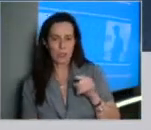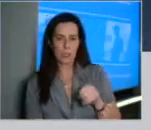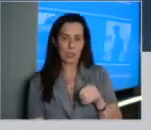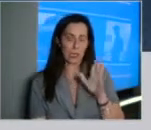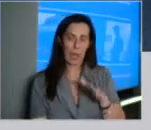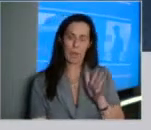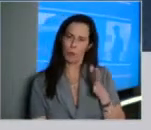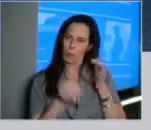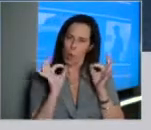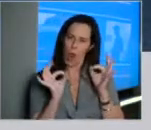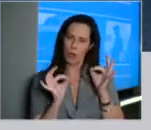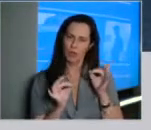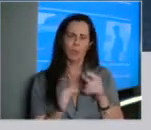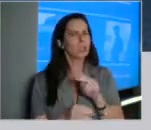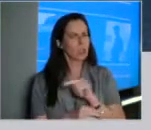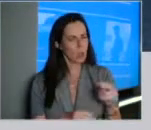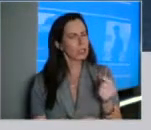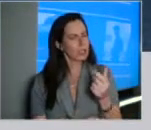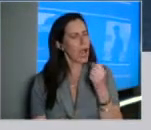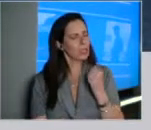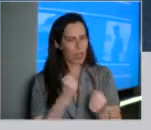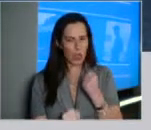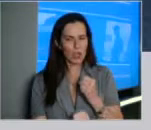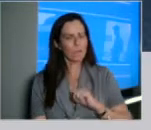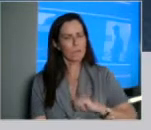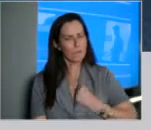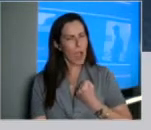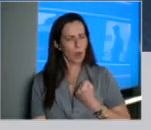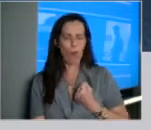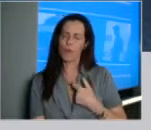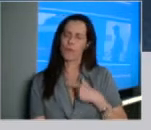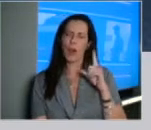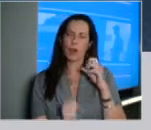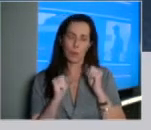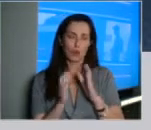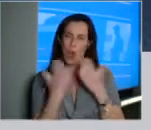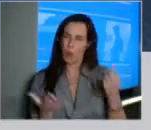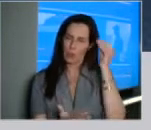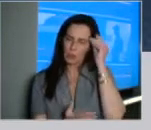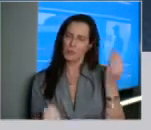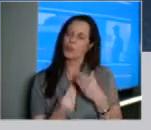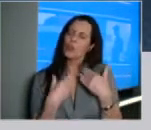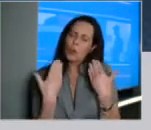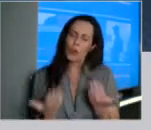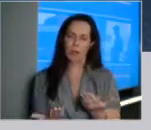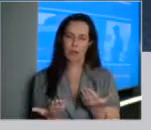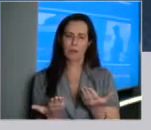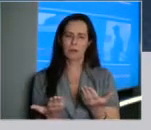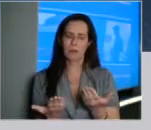גם מאוד מיוחד, זה נושא קצת קשה וכאוב, אבל אני בטוח שאלבום הנצחה זה משהו שנותן איזשהו